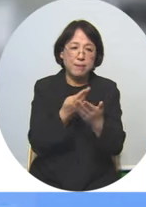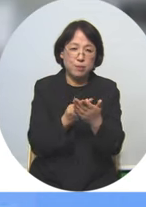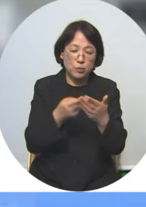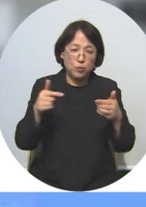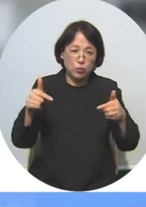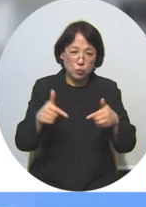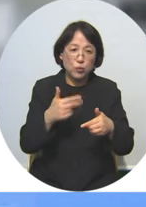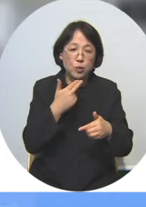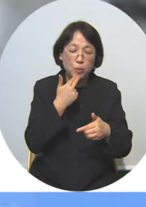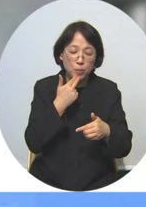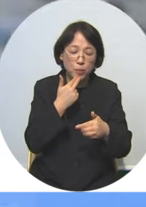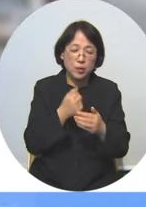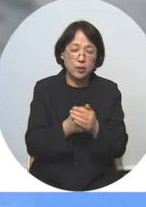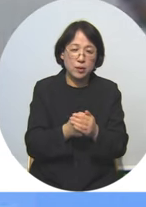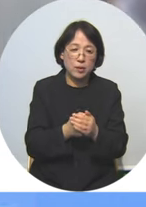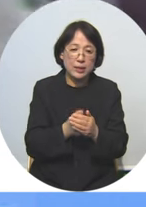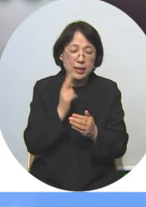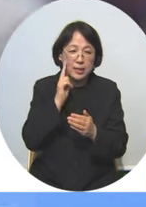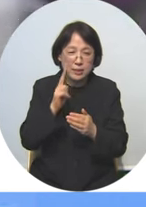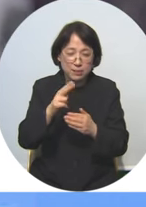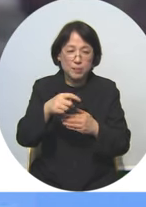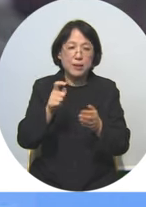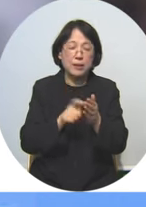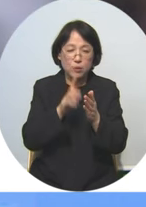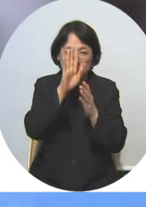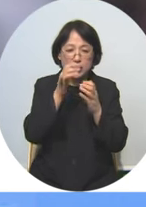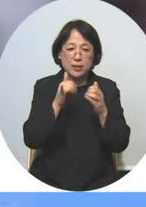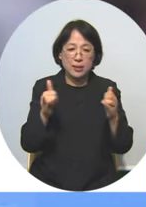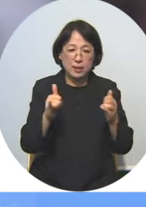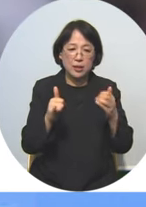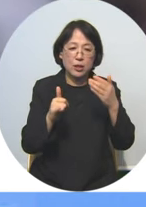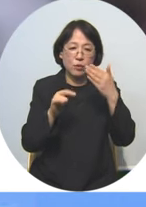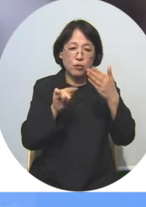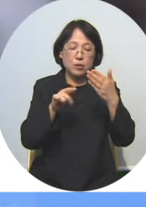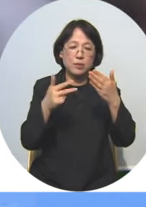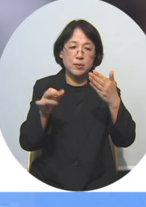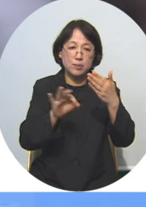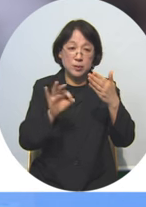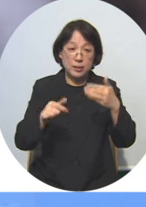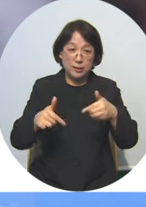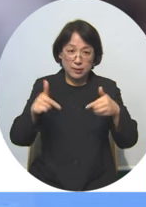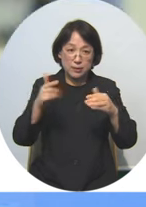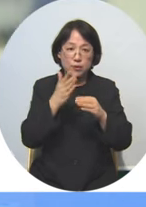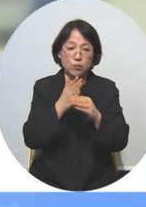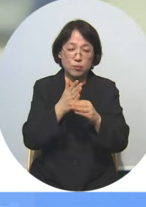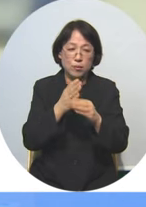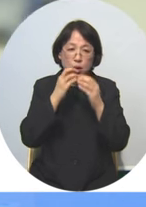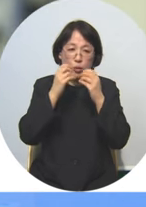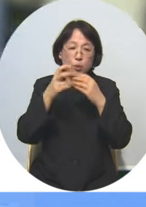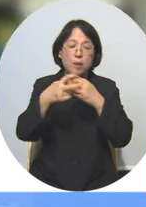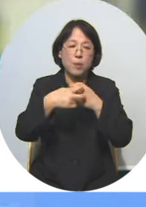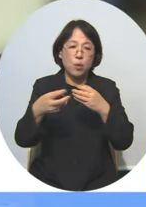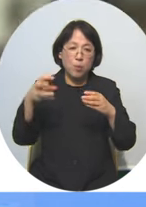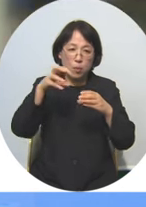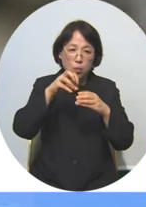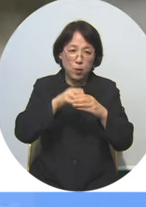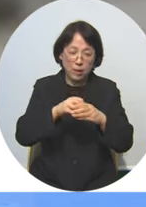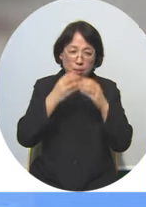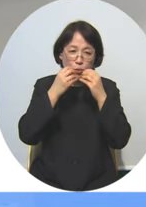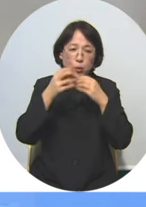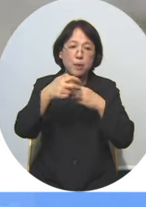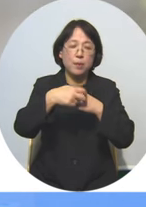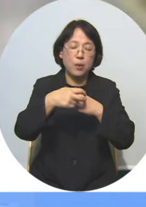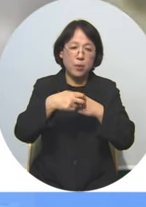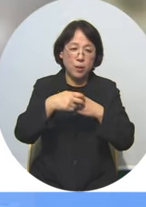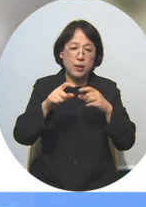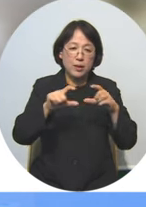응급실 중증 응급 환자는 전주 평균 대비 9.7% 증가했습니다. 상급종합병원 포함 전체 종합병원의 일반